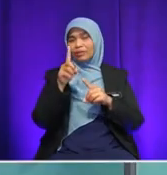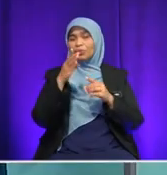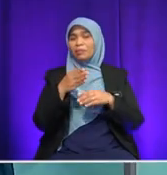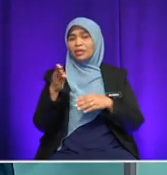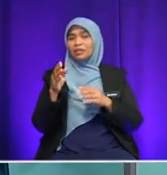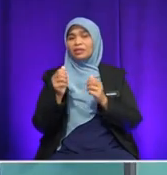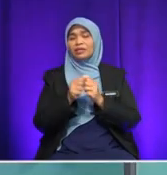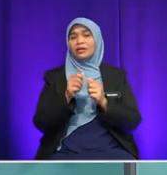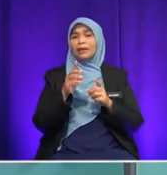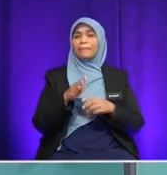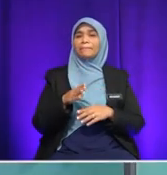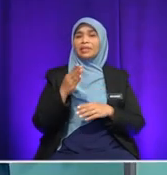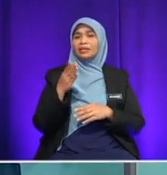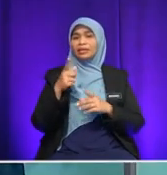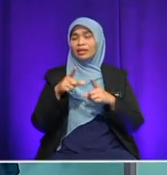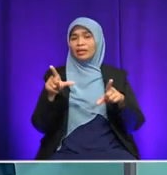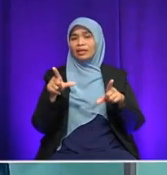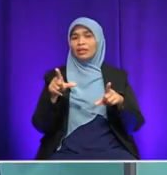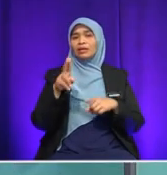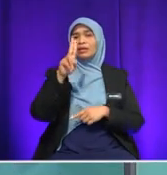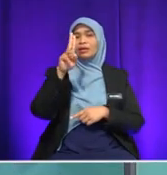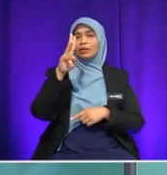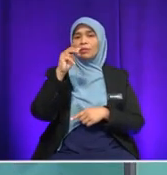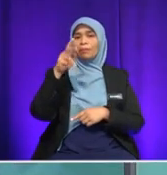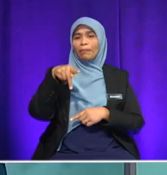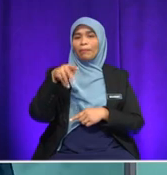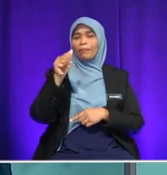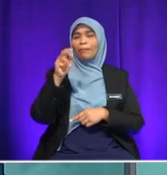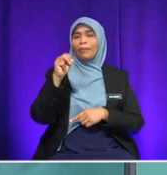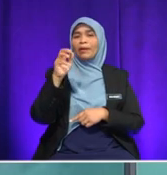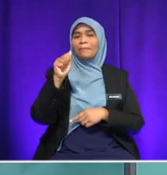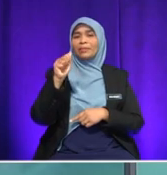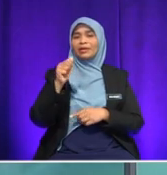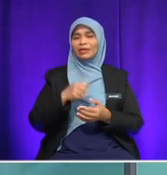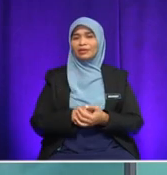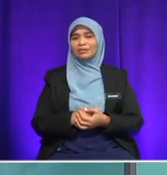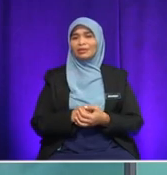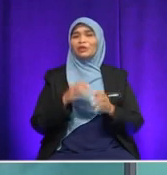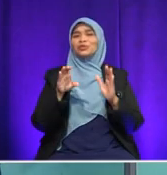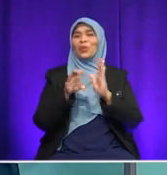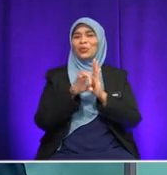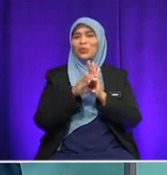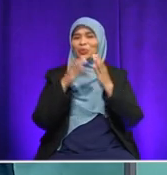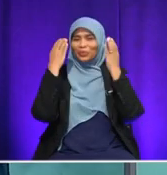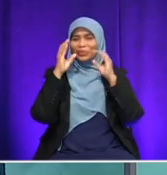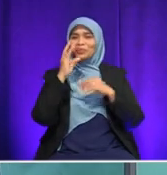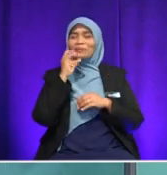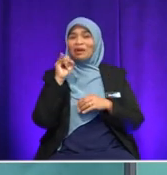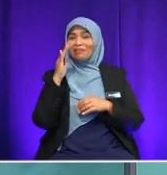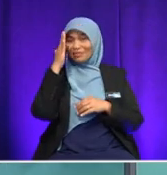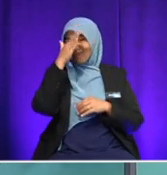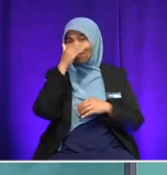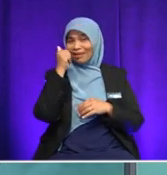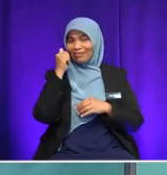menggunakan perkataan umpama, bak, seperti, Cikgu Mai cantik seperti bidadari. Perkataan seperti